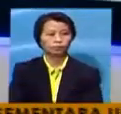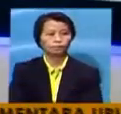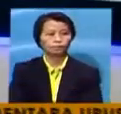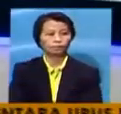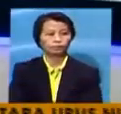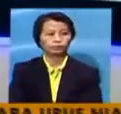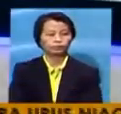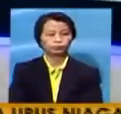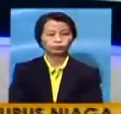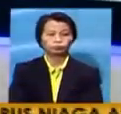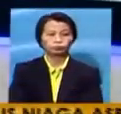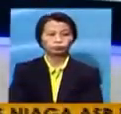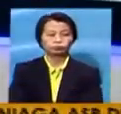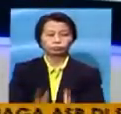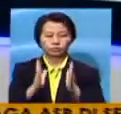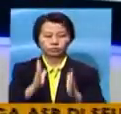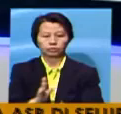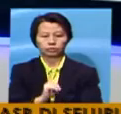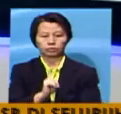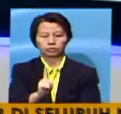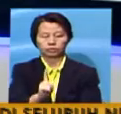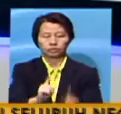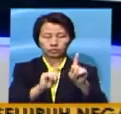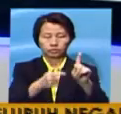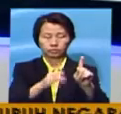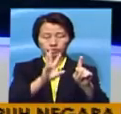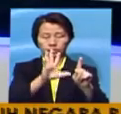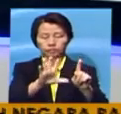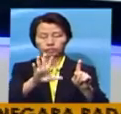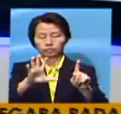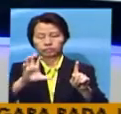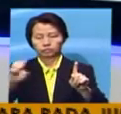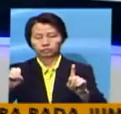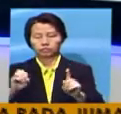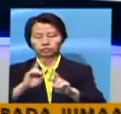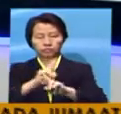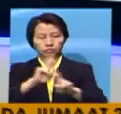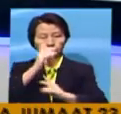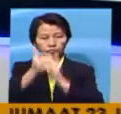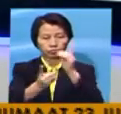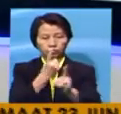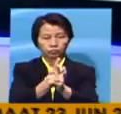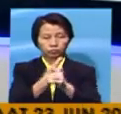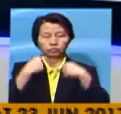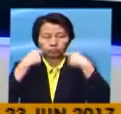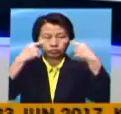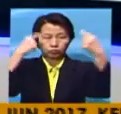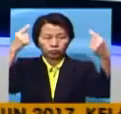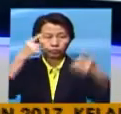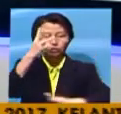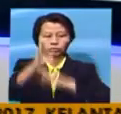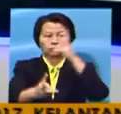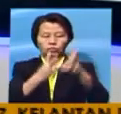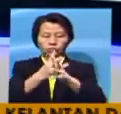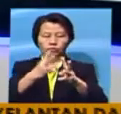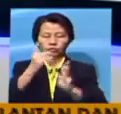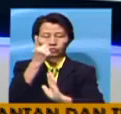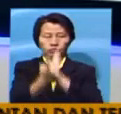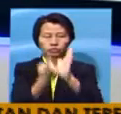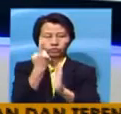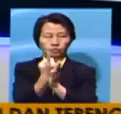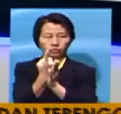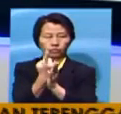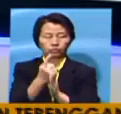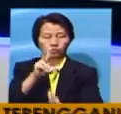marjerin umat Islam di 1660 lokasi seluruh dunia bakal menjayakan World Quran hour 31 ogos